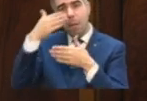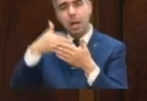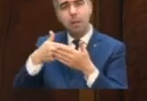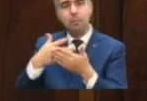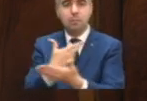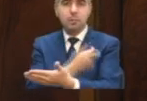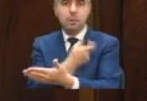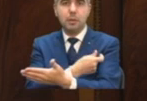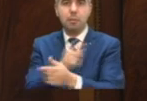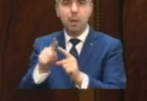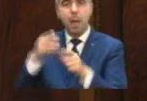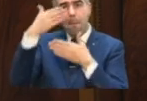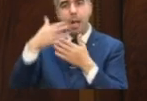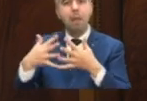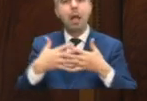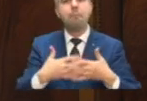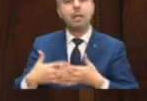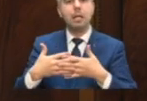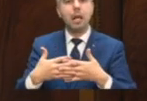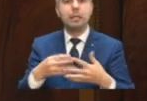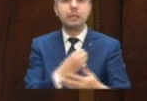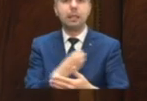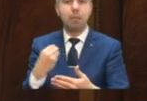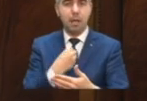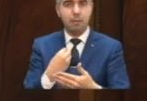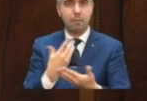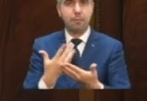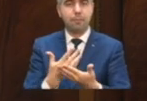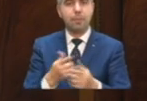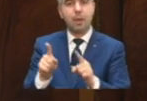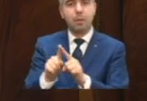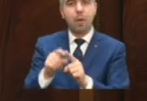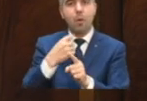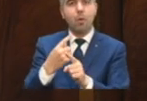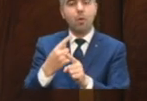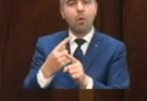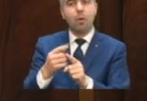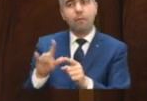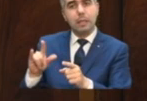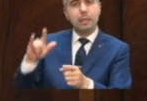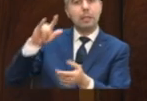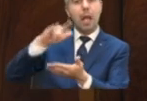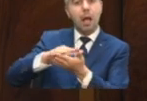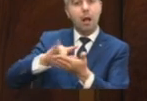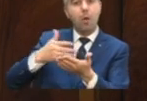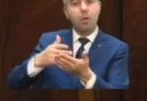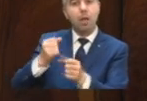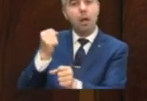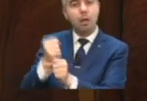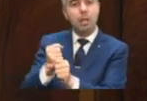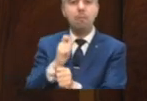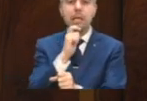فاكسان مغربي ديالنا، الفيس بريزيدون ديال بوينغ مغربي ديالنا، هاد الناس هادو اللي وصلوا